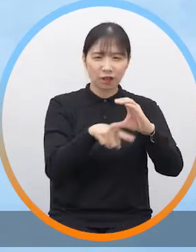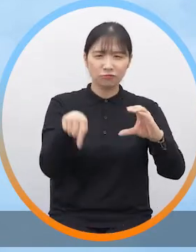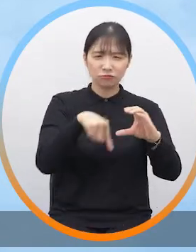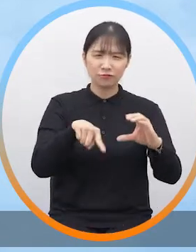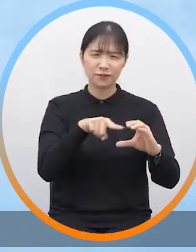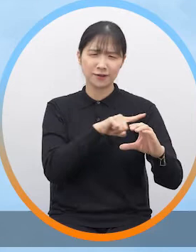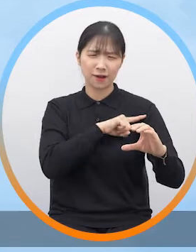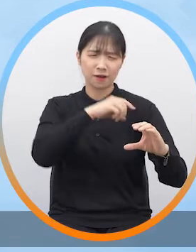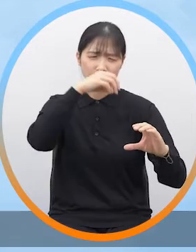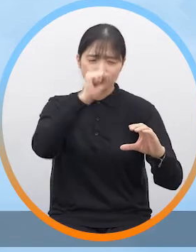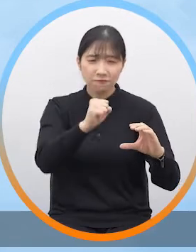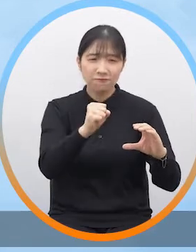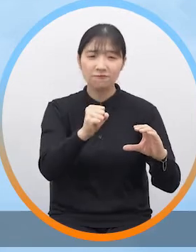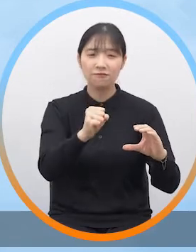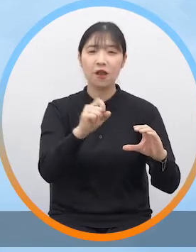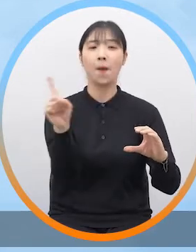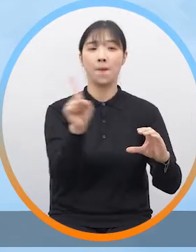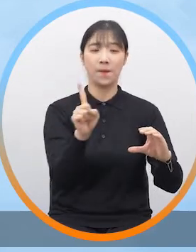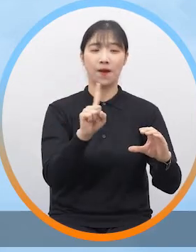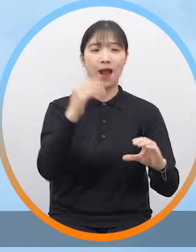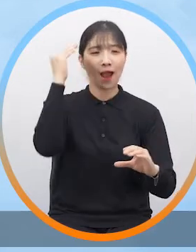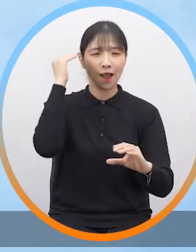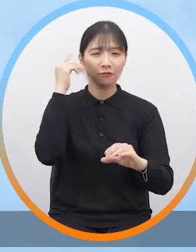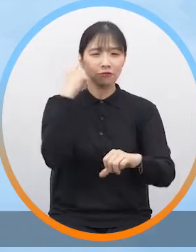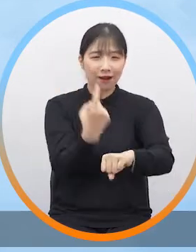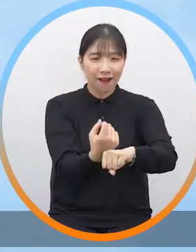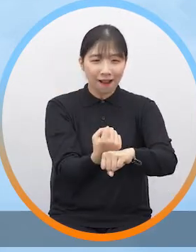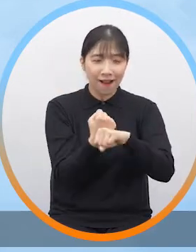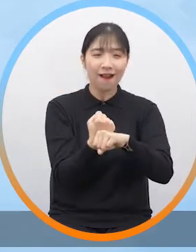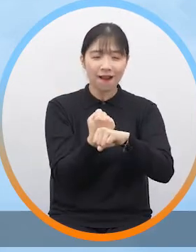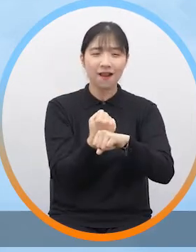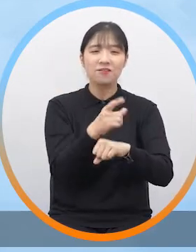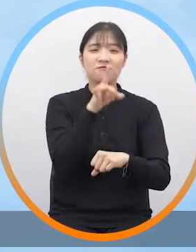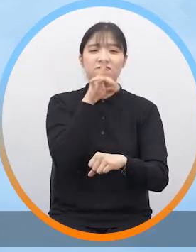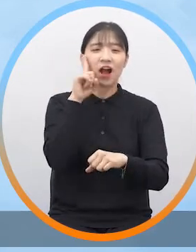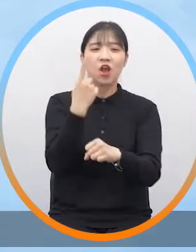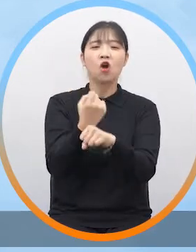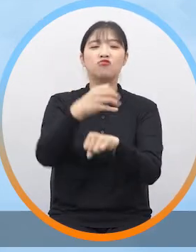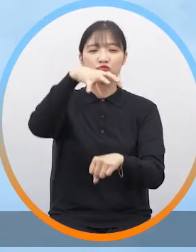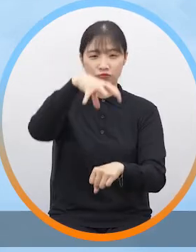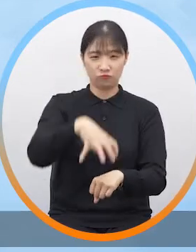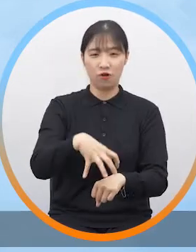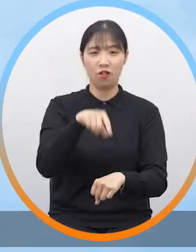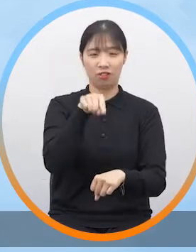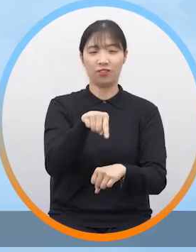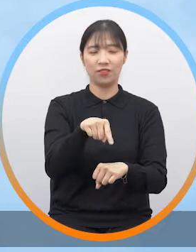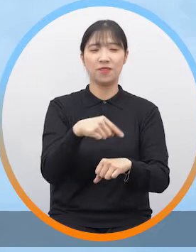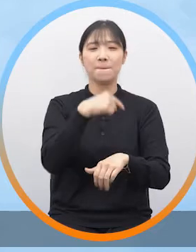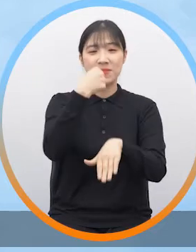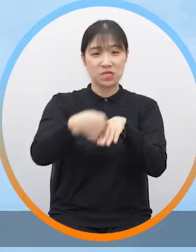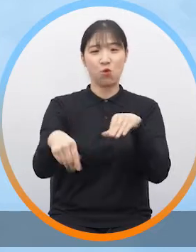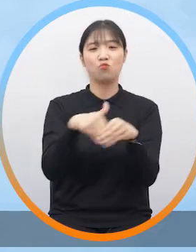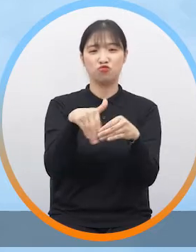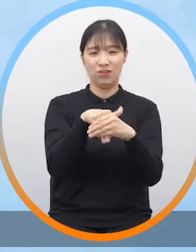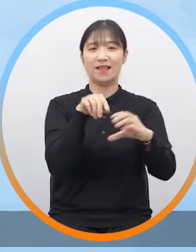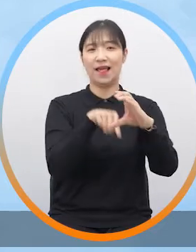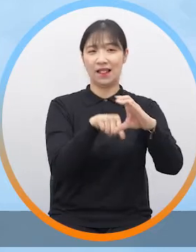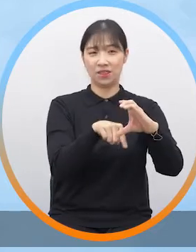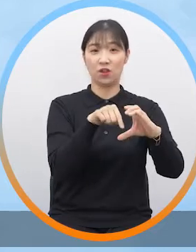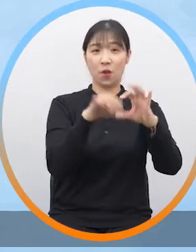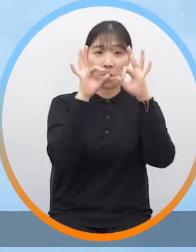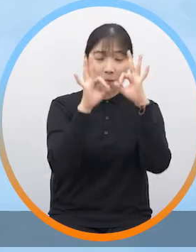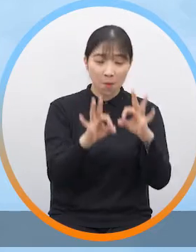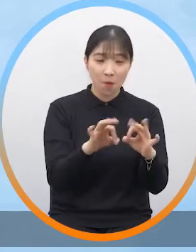중에서 가장 좋은 것이 한국학중앙연구원에서 편찬한 한국민족문화대백과 사전입니다.